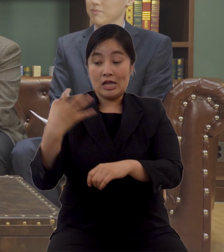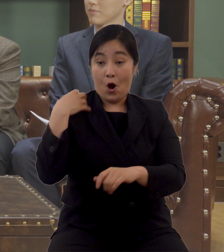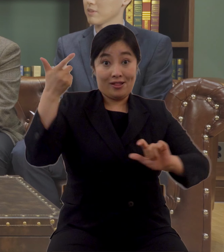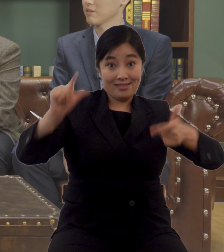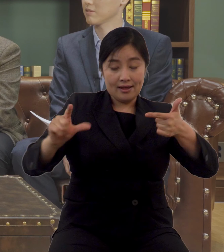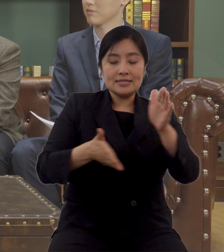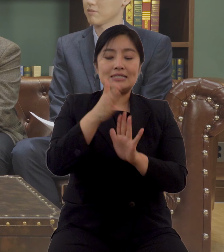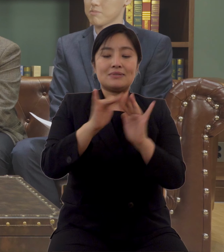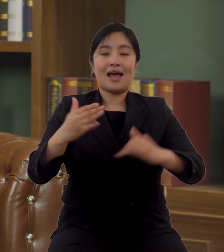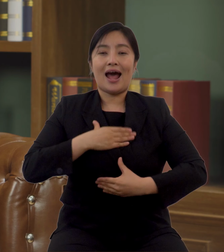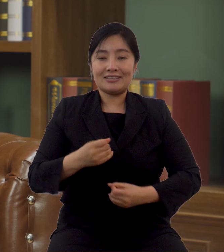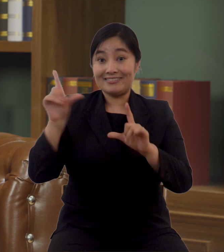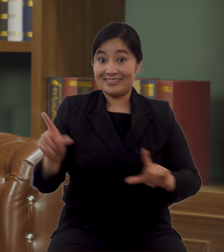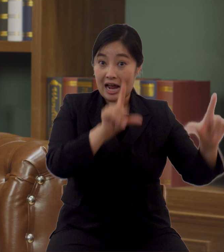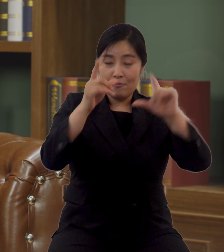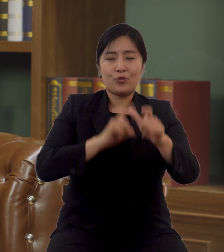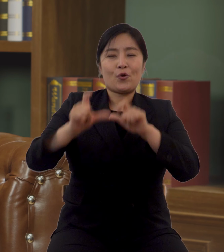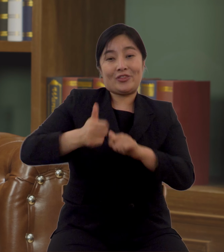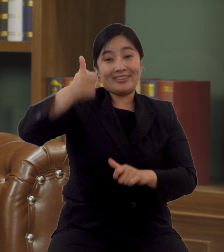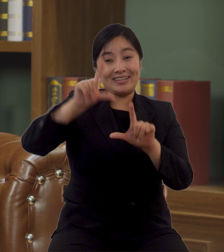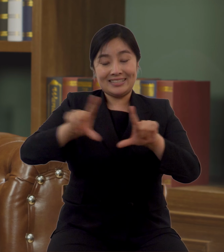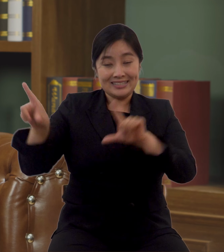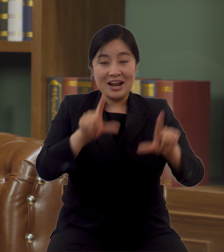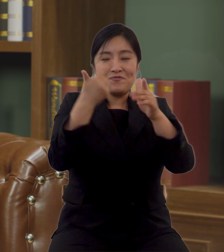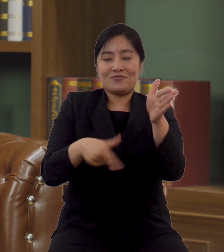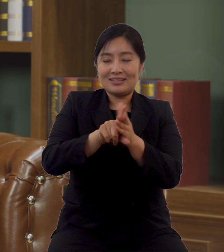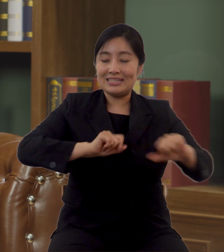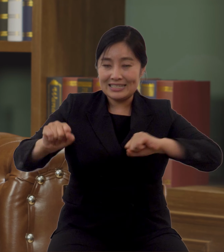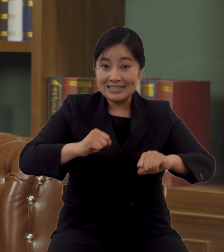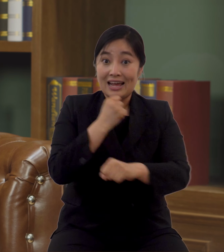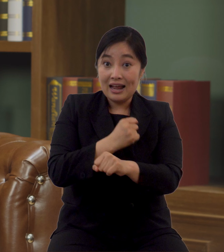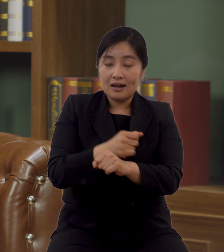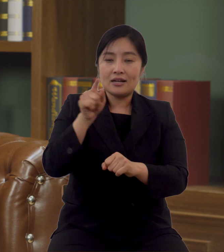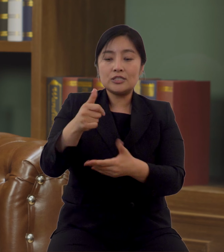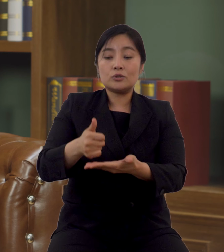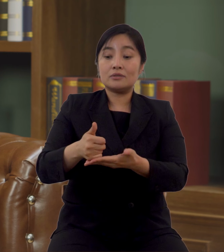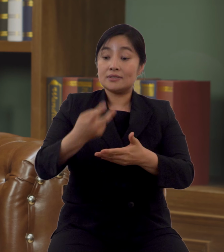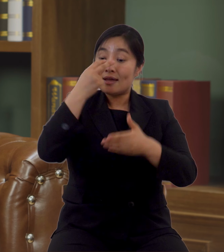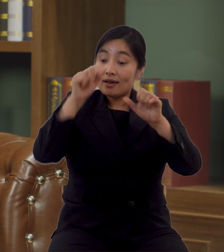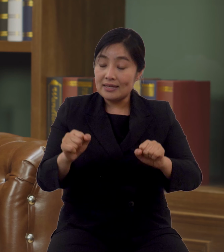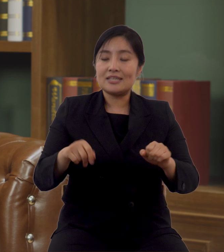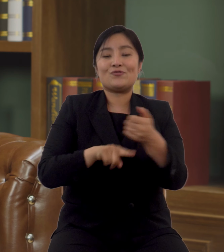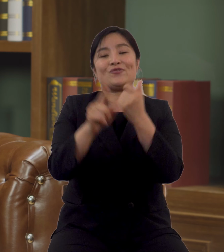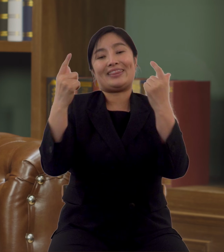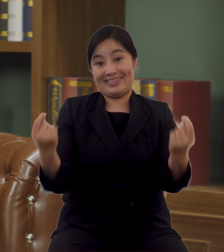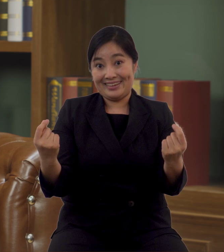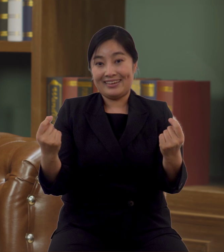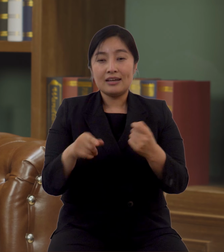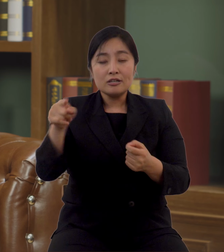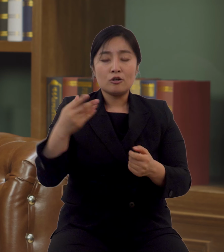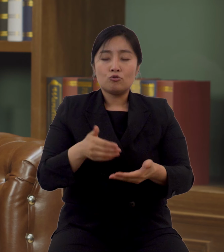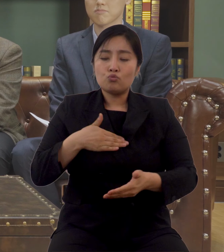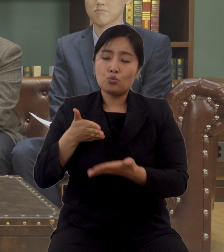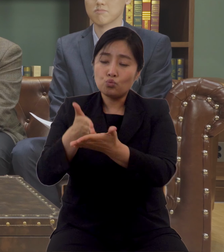그 역할은 다르더라도 시민의 안전한 삶, 더 나은 일상을 위해 일해야 한다는 점에서는 그 존재 이유가 같다고도 할